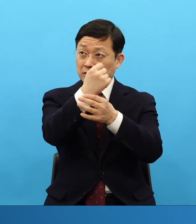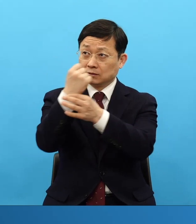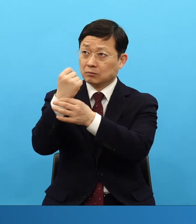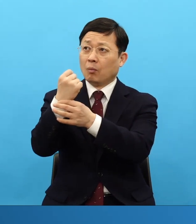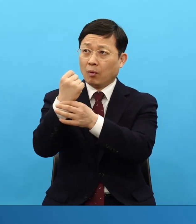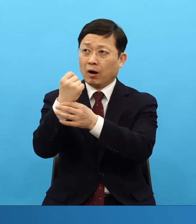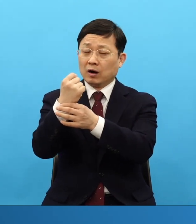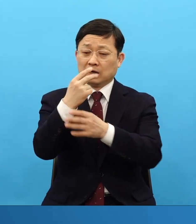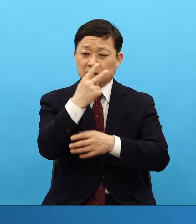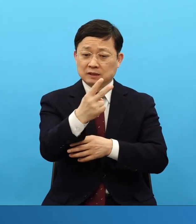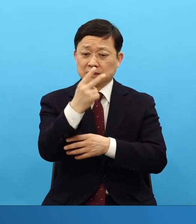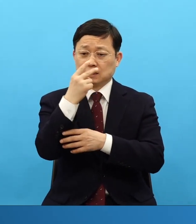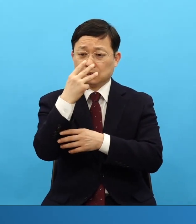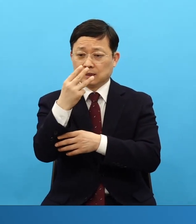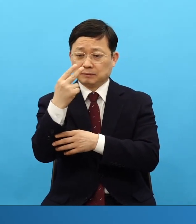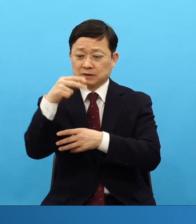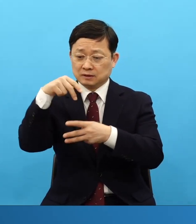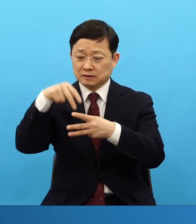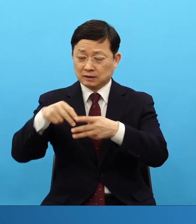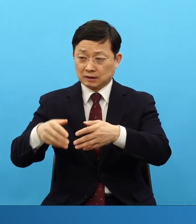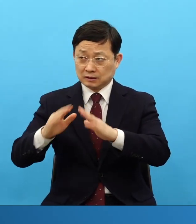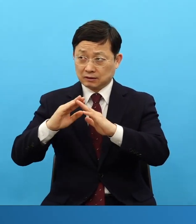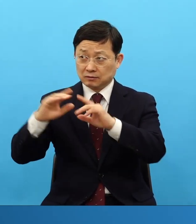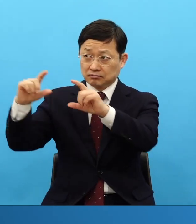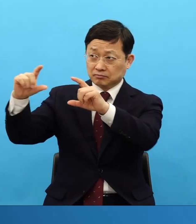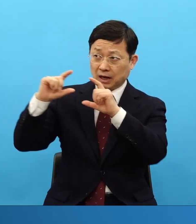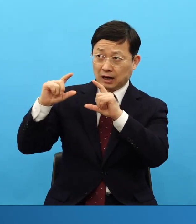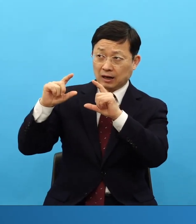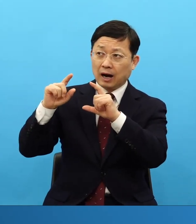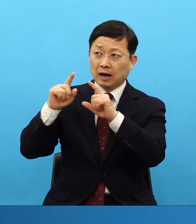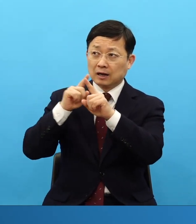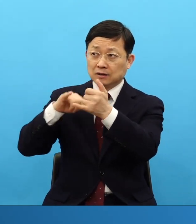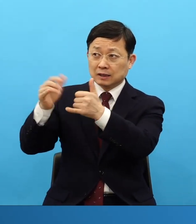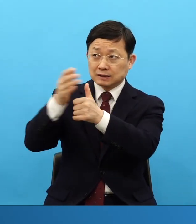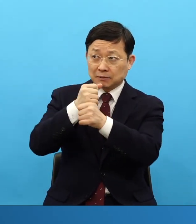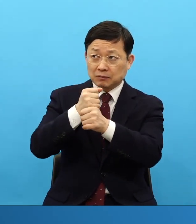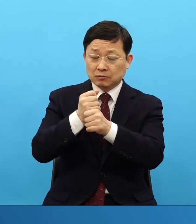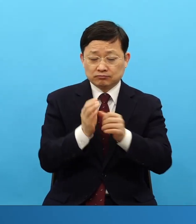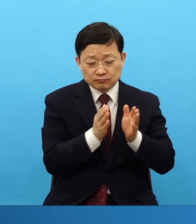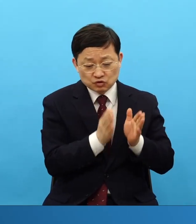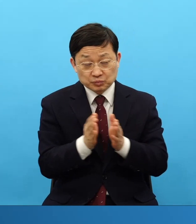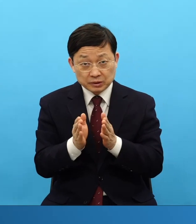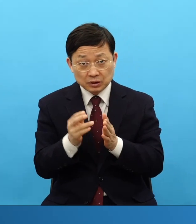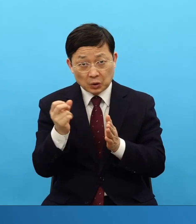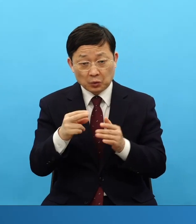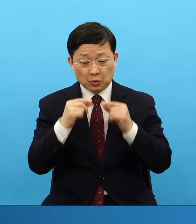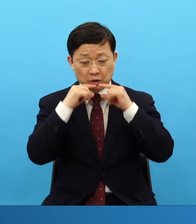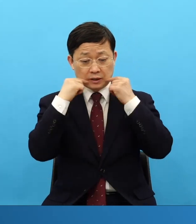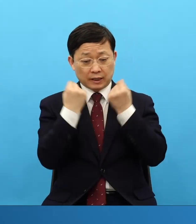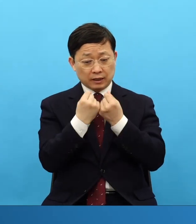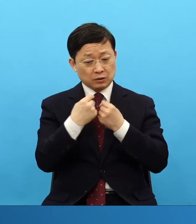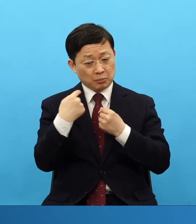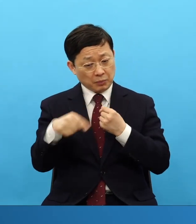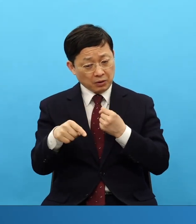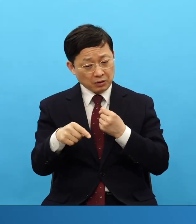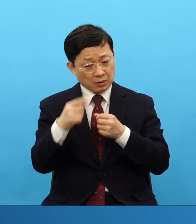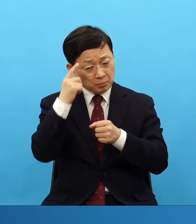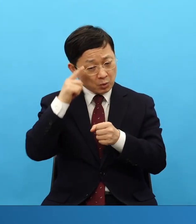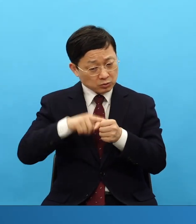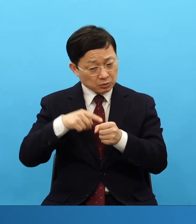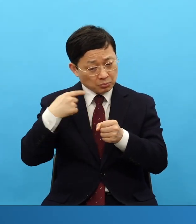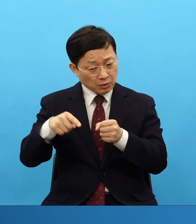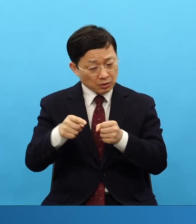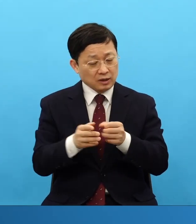the 237 center. It doesn't have to be that big, but you personally must have at least a small answer. 이번에는 진짜 내 속에